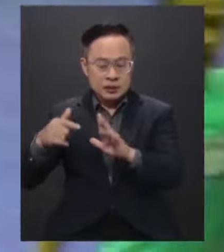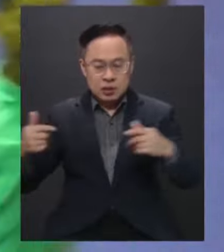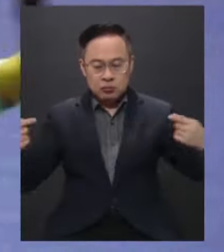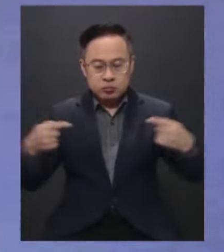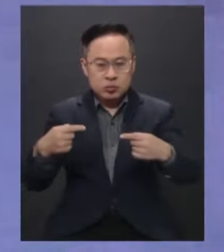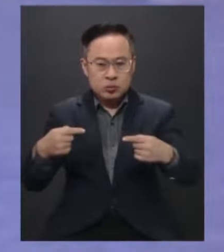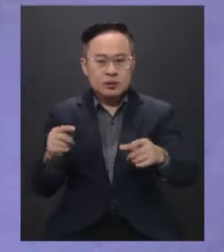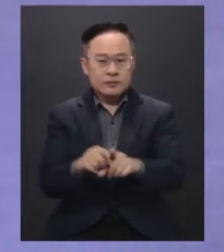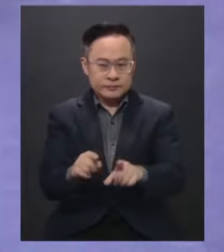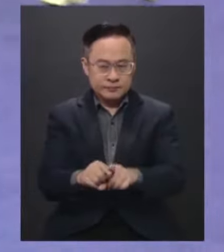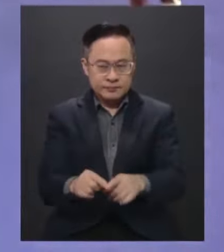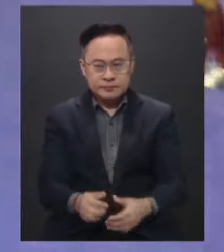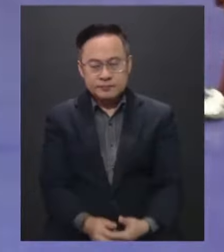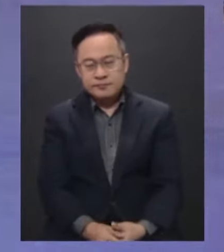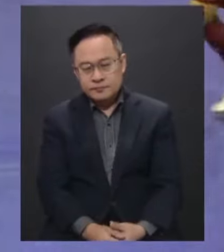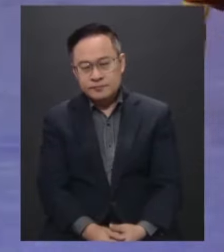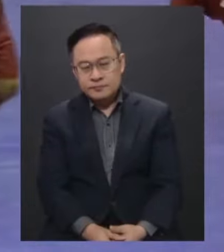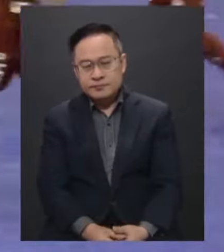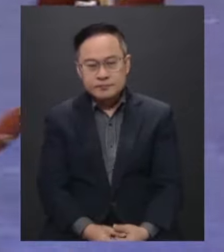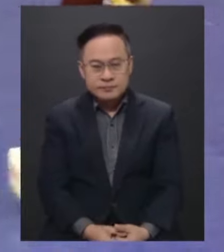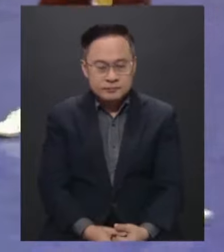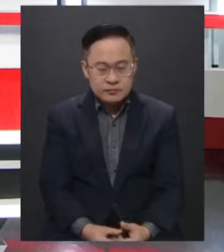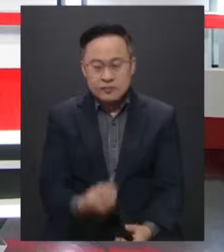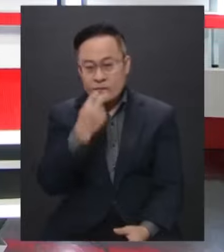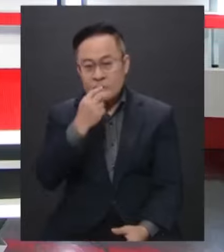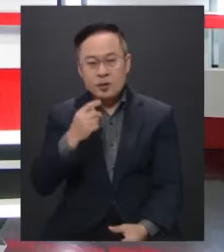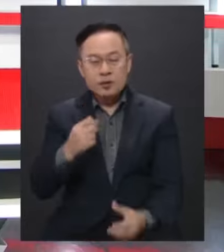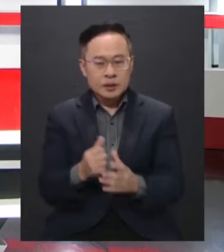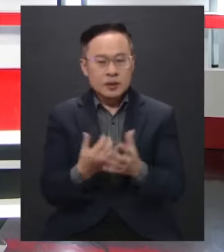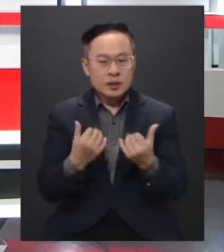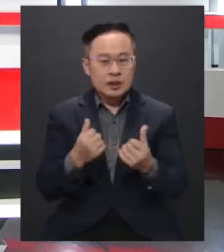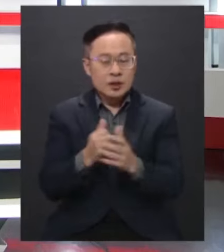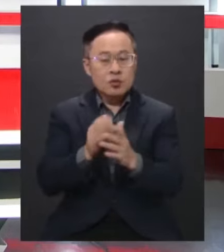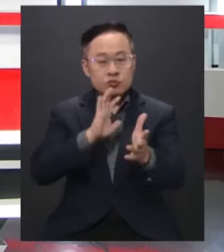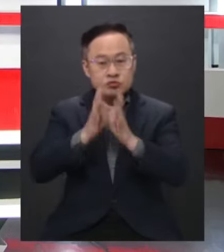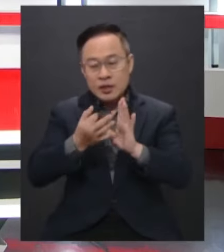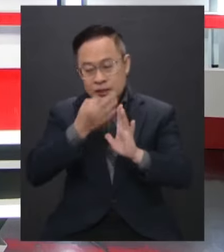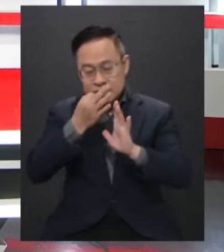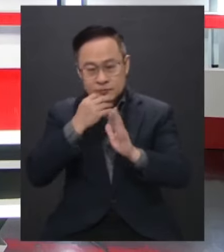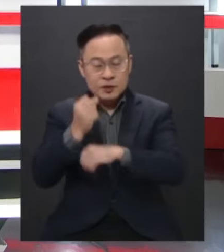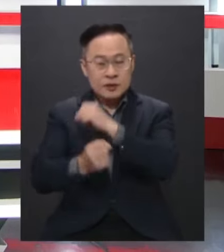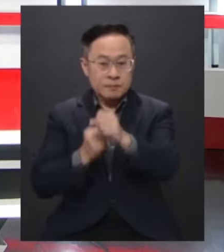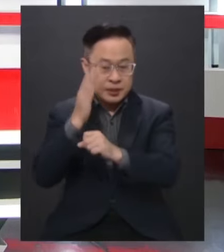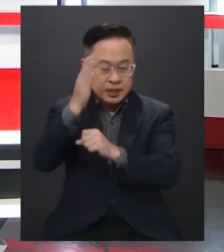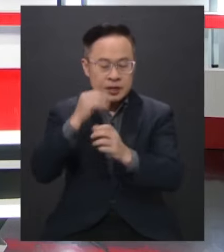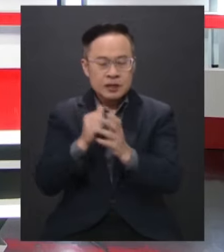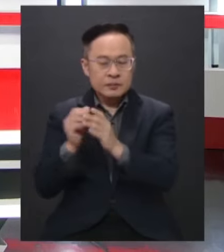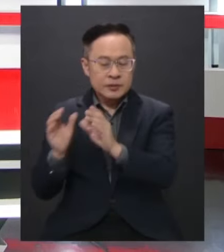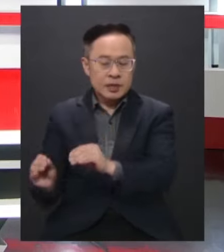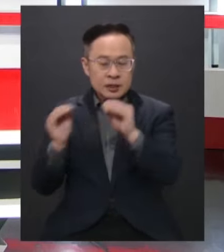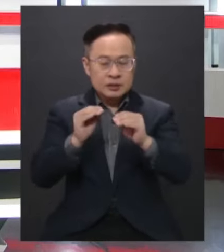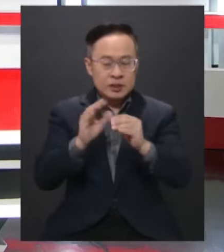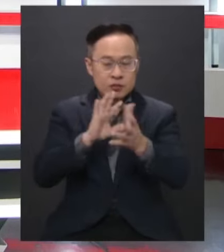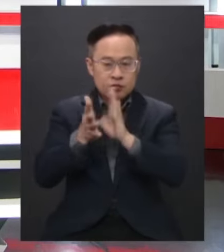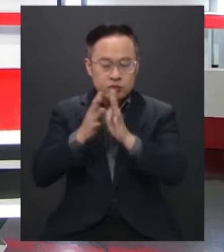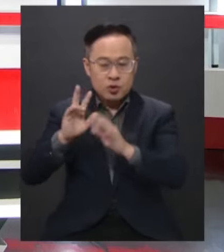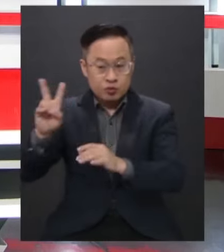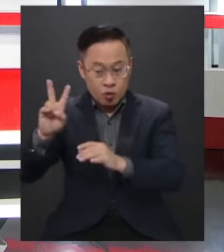คะอ่าก็เดี๋ยวรอดูผลงานกันนะคะก็อาจจะได้เห็นสีสันใหม่ๆสำหรับการเลื่อนชั้นขึ้นมาสู่การแข่งขัน